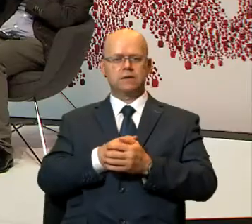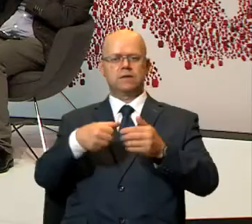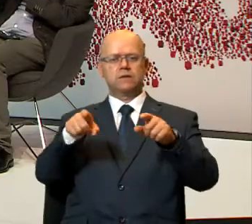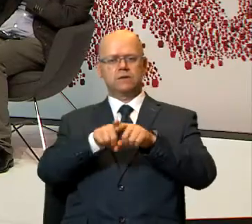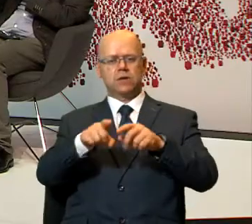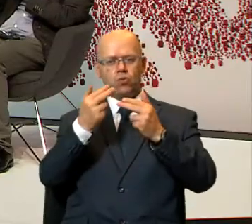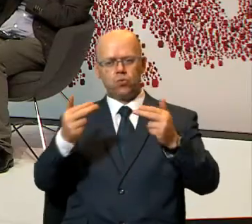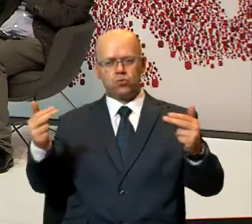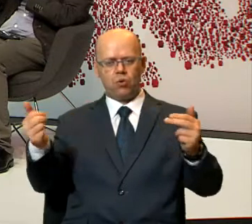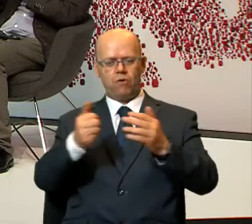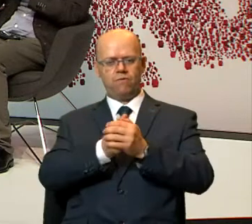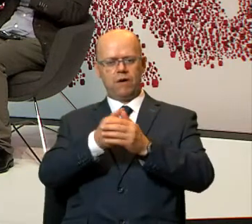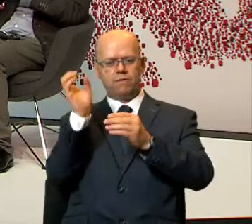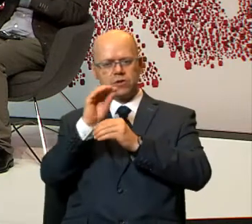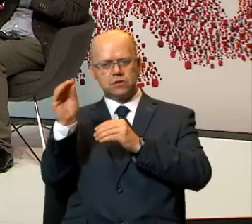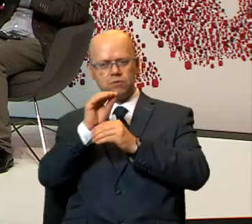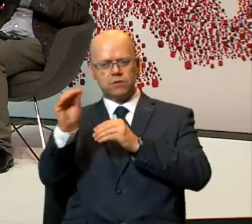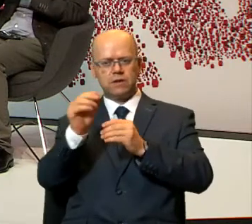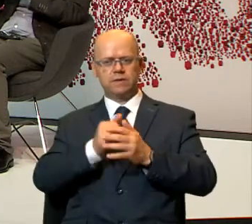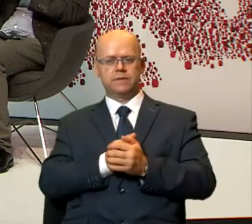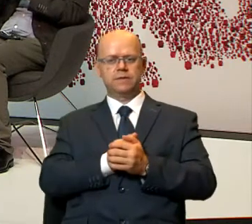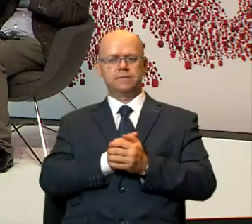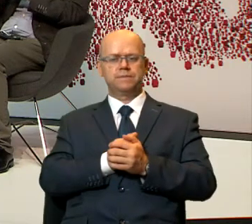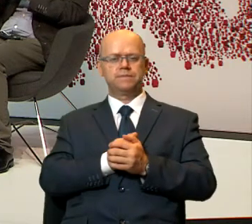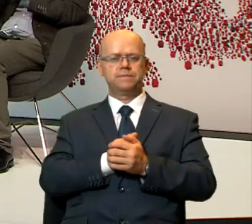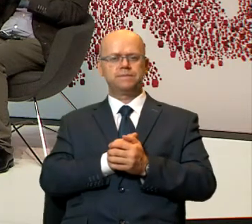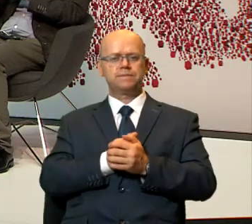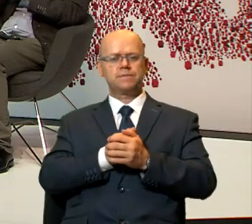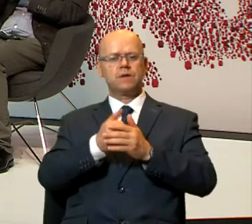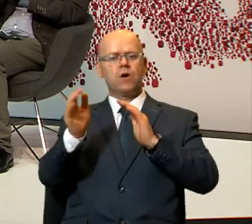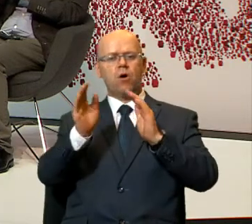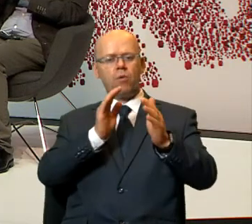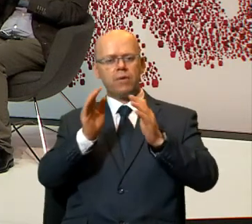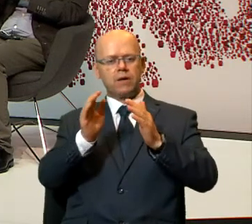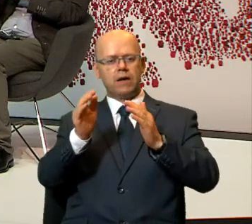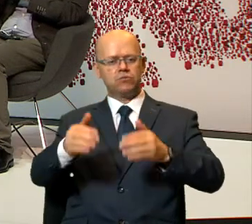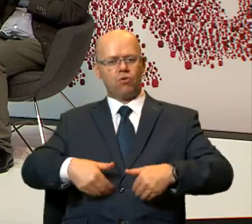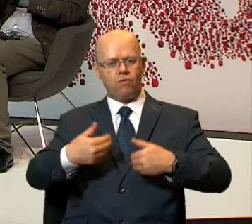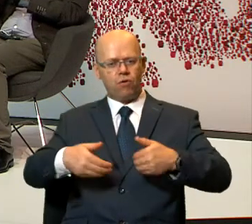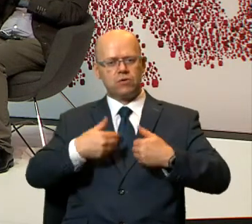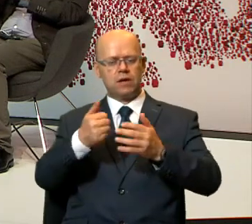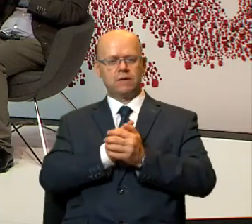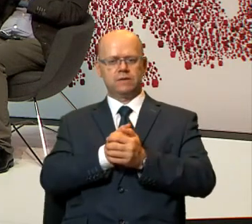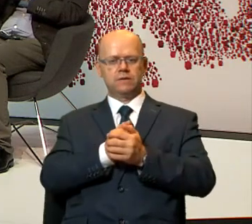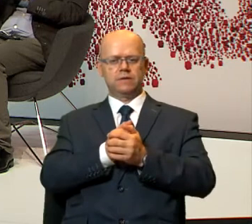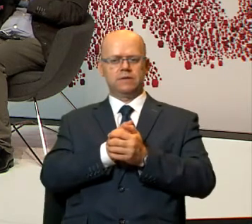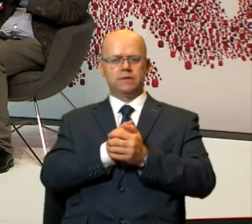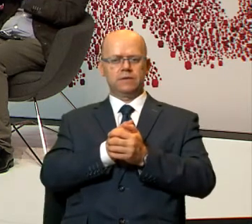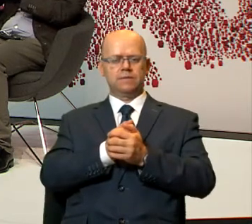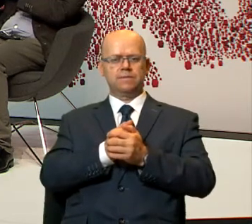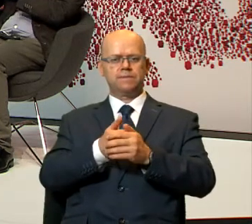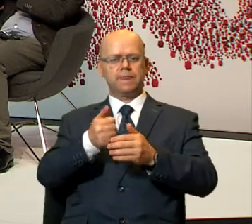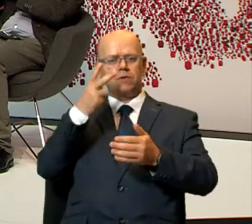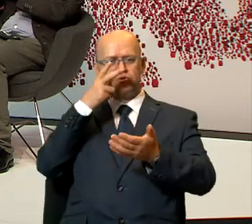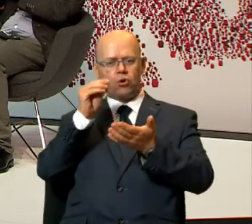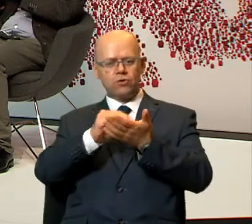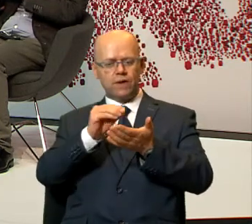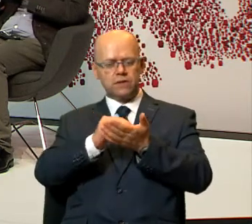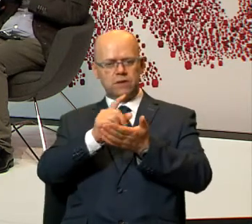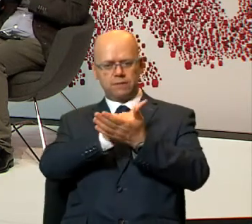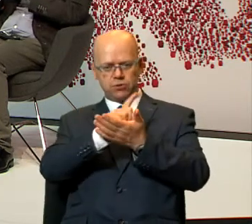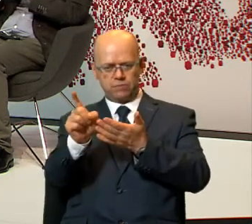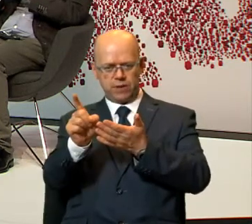kulturowe, edukacyjne, również system opieki zdrowotnej się zmienił. A więc było to niesamowite doświadczenie,